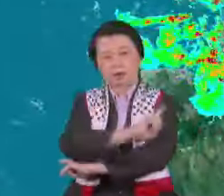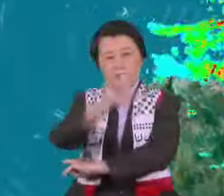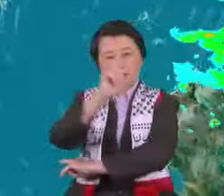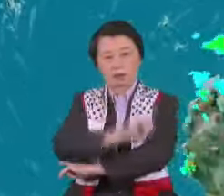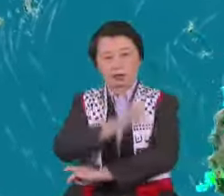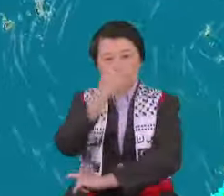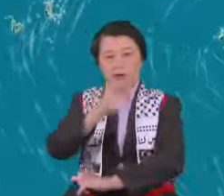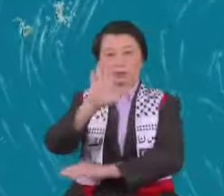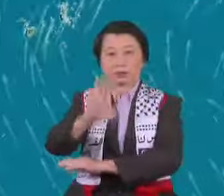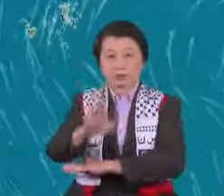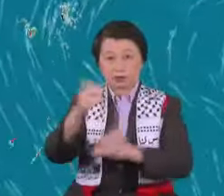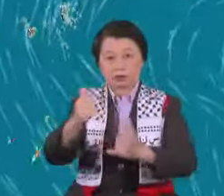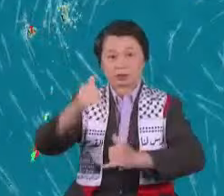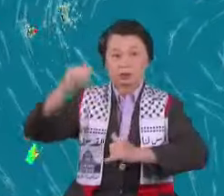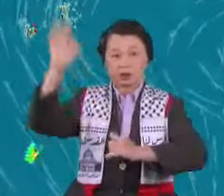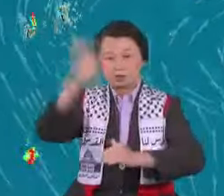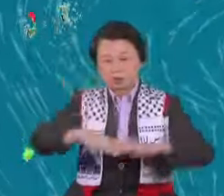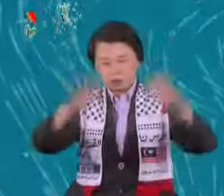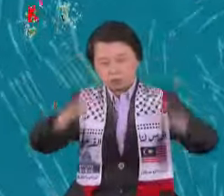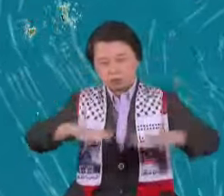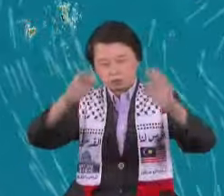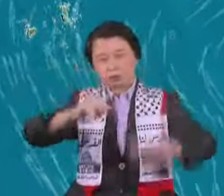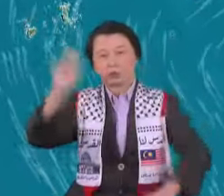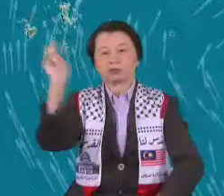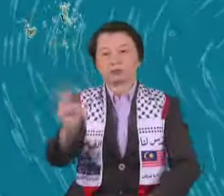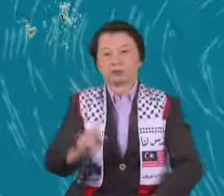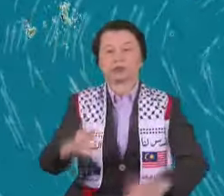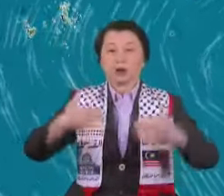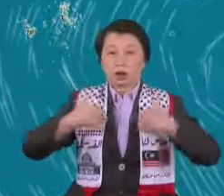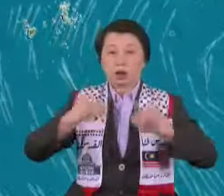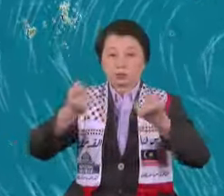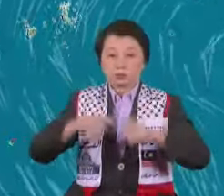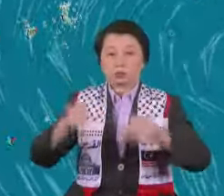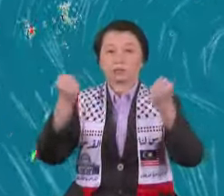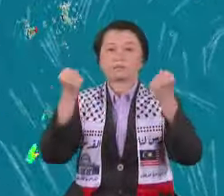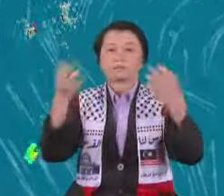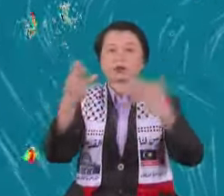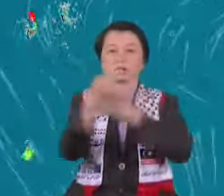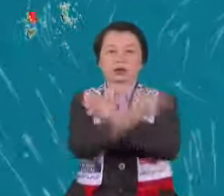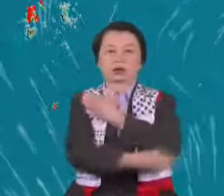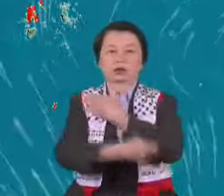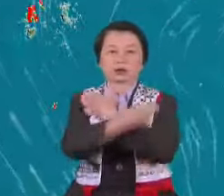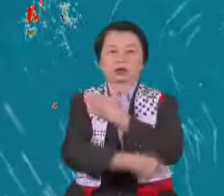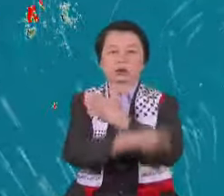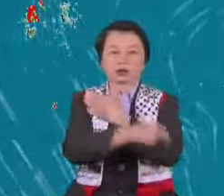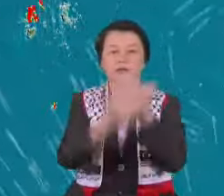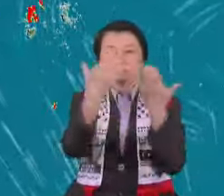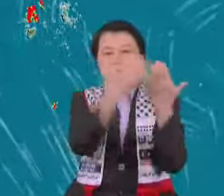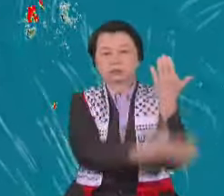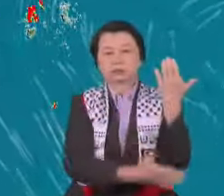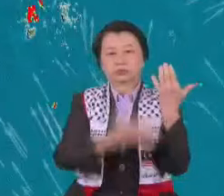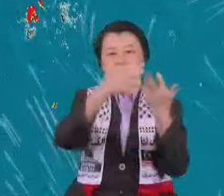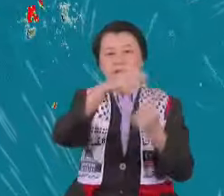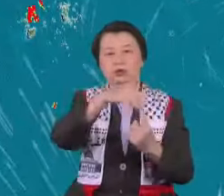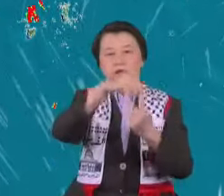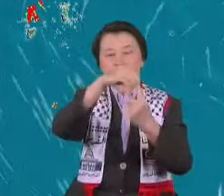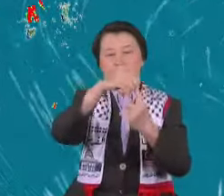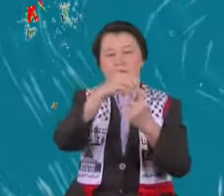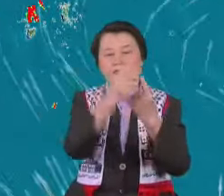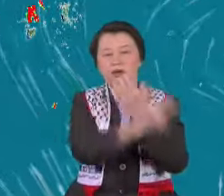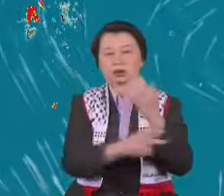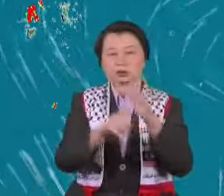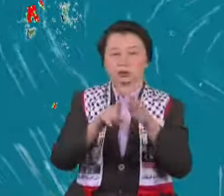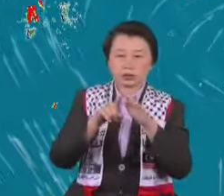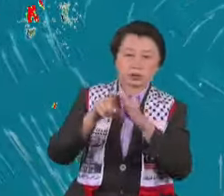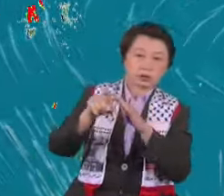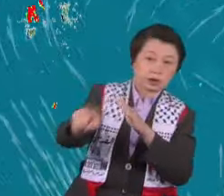sebelumnya, untuk petang ini ribut petir dan hujan lebat juga dilihat berlaku di kebanyakan negeri di sekitar semenanjung, terutamanya di sekitar kawasan